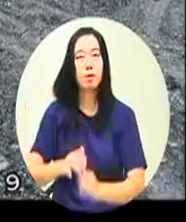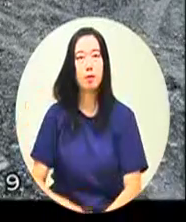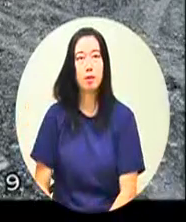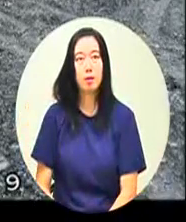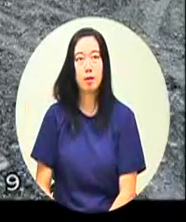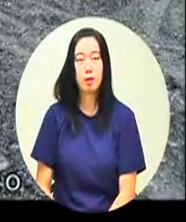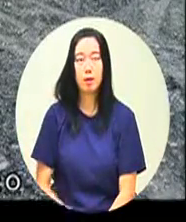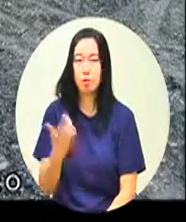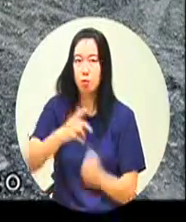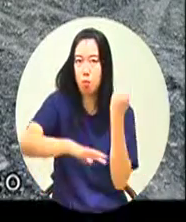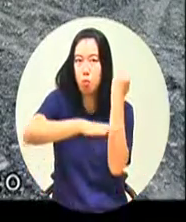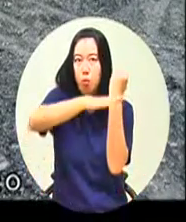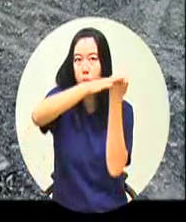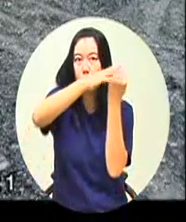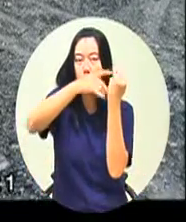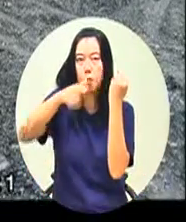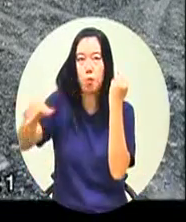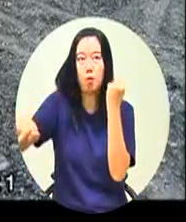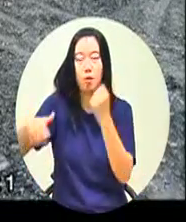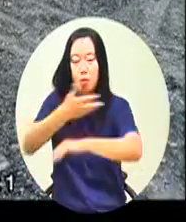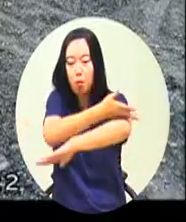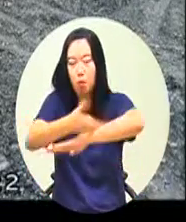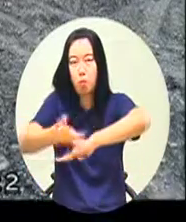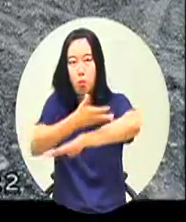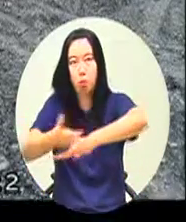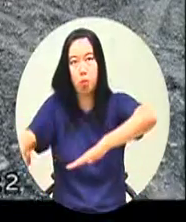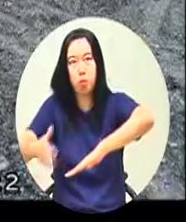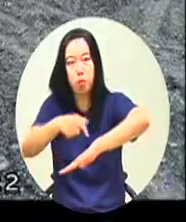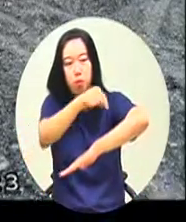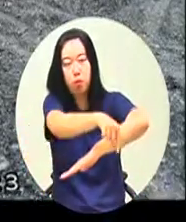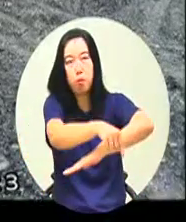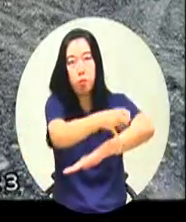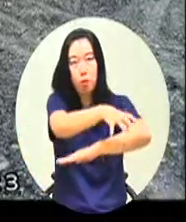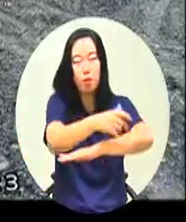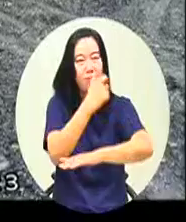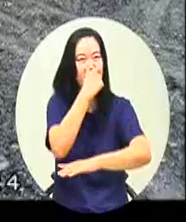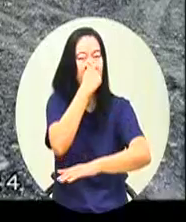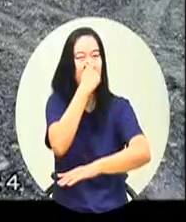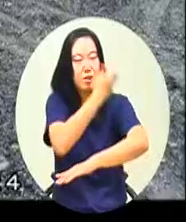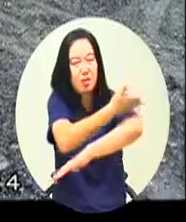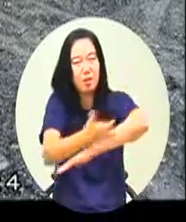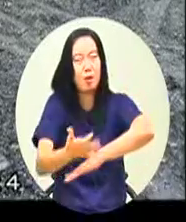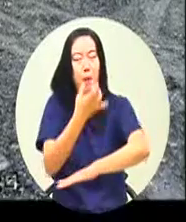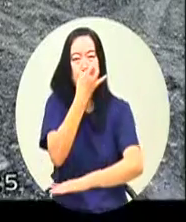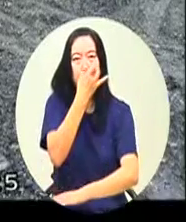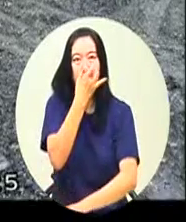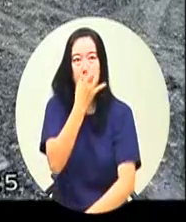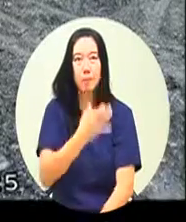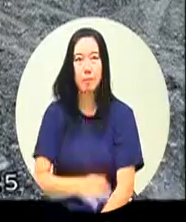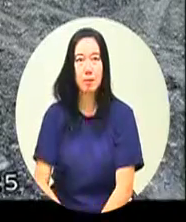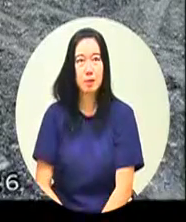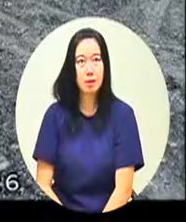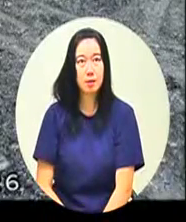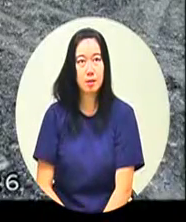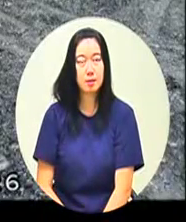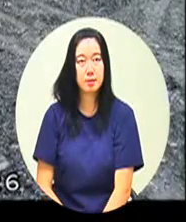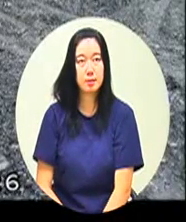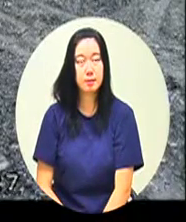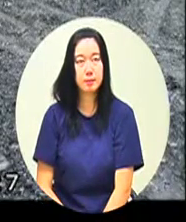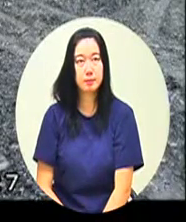软淹满大丁鸡啊入去，因为遮就堵塞啊嘛，遮规个拢堵塞啦，遮规拢堵